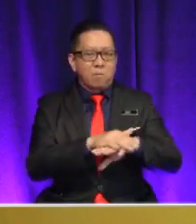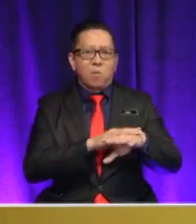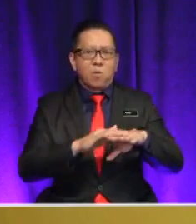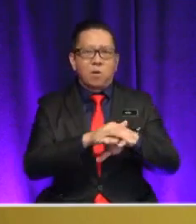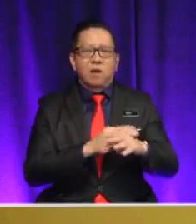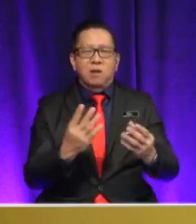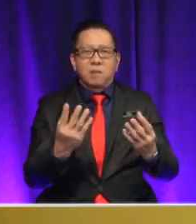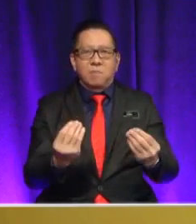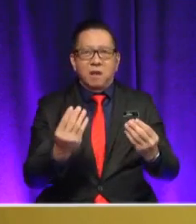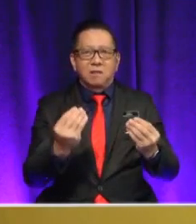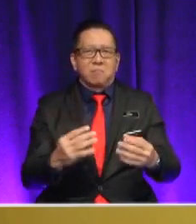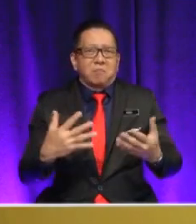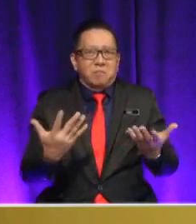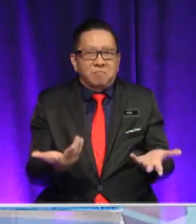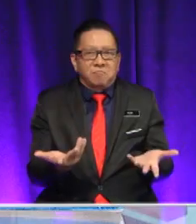macam